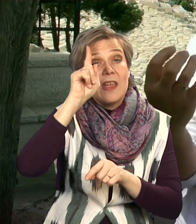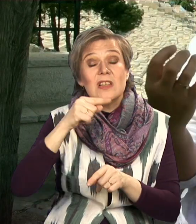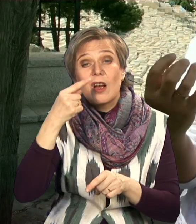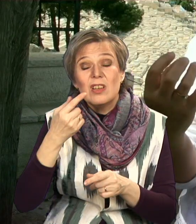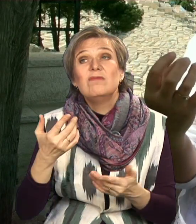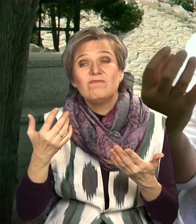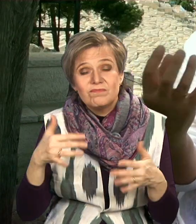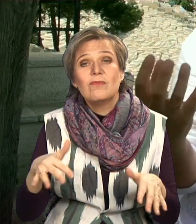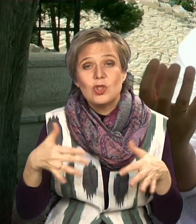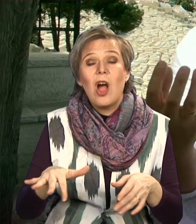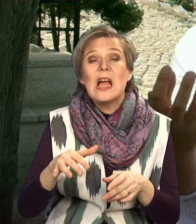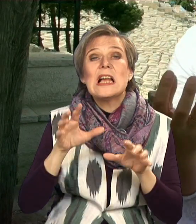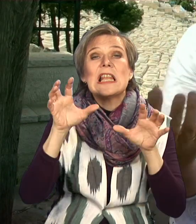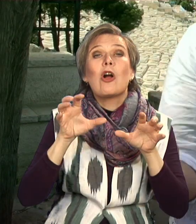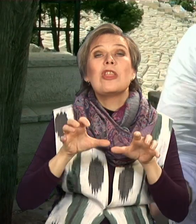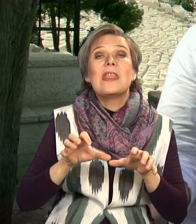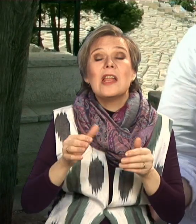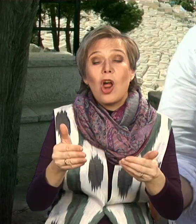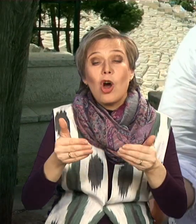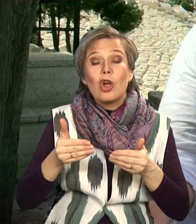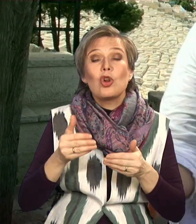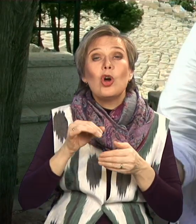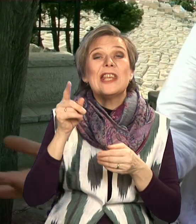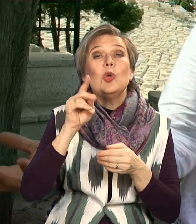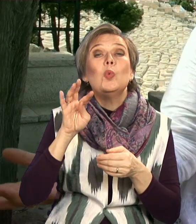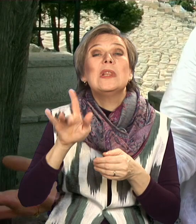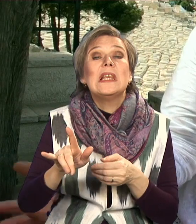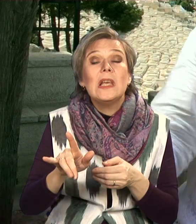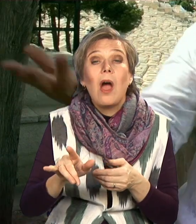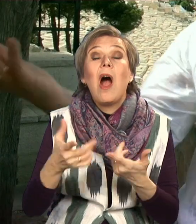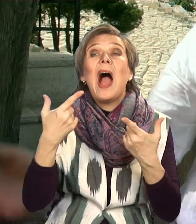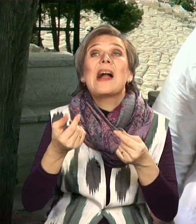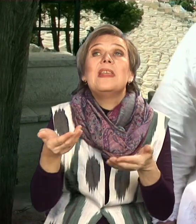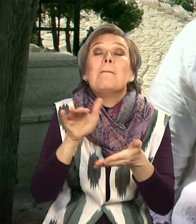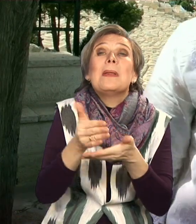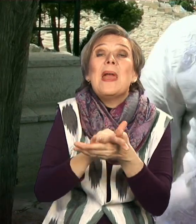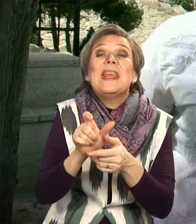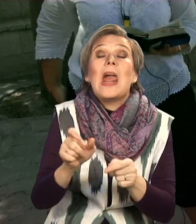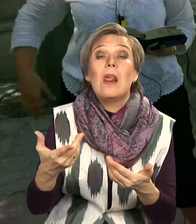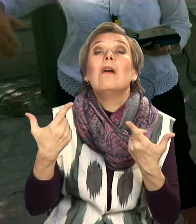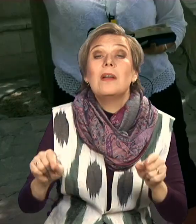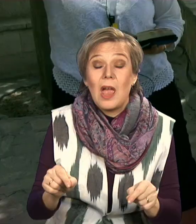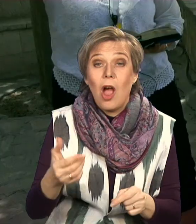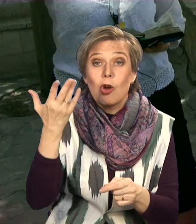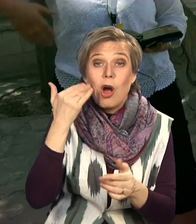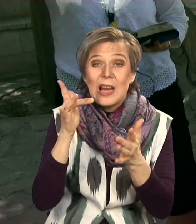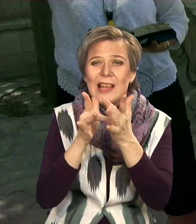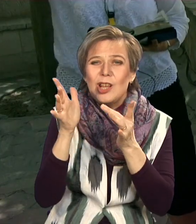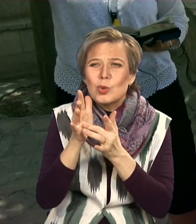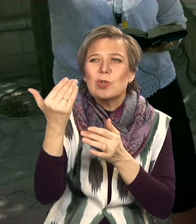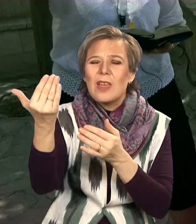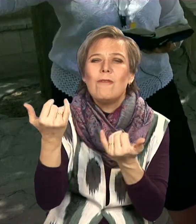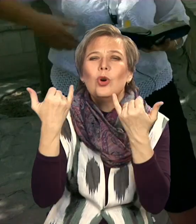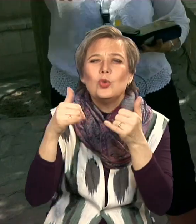Законодатель отошел от Иуды. А где же примиритель? Где тот, которого ждут все народы? И вот когда Иисус с его